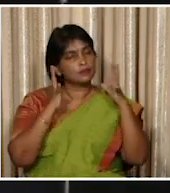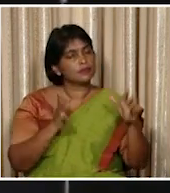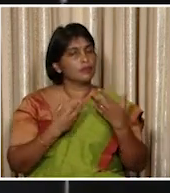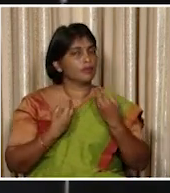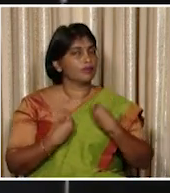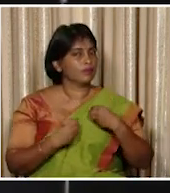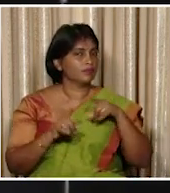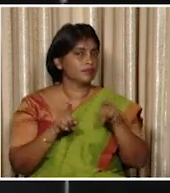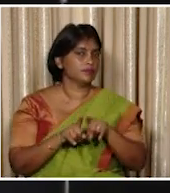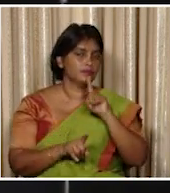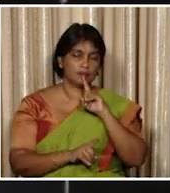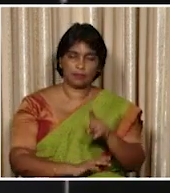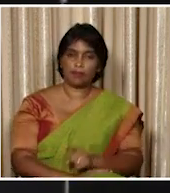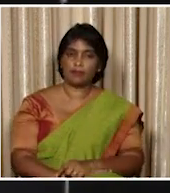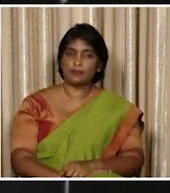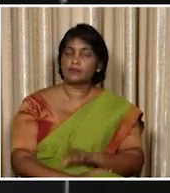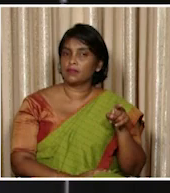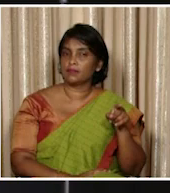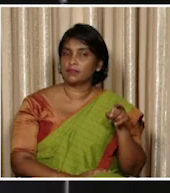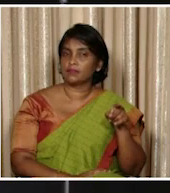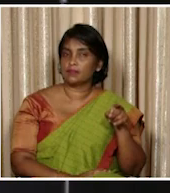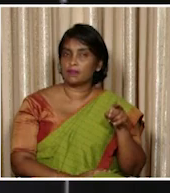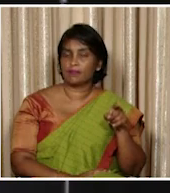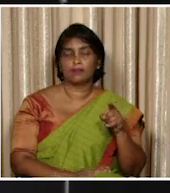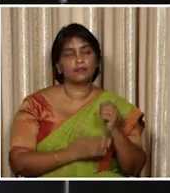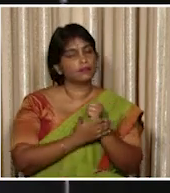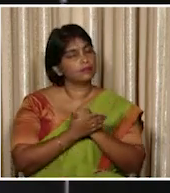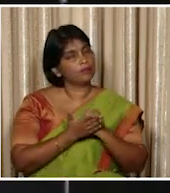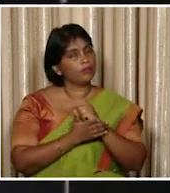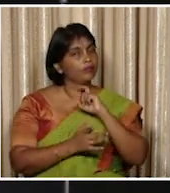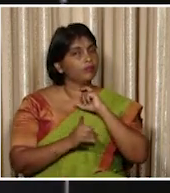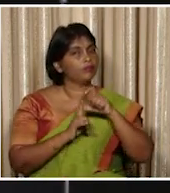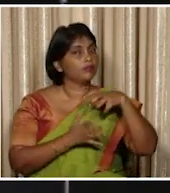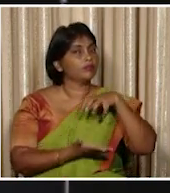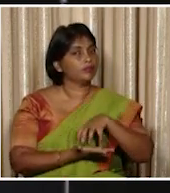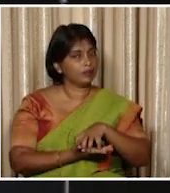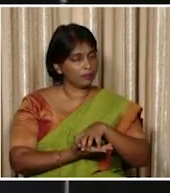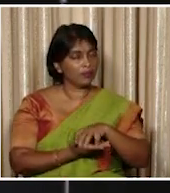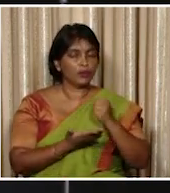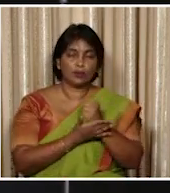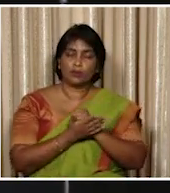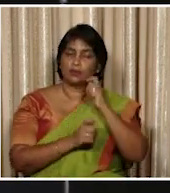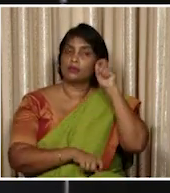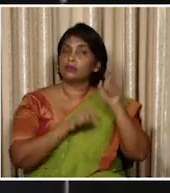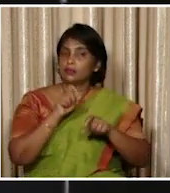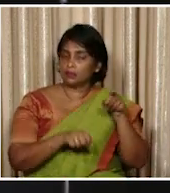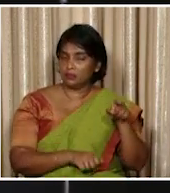පාඩුවක් හැටියට අපි දකින්නේ. නමුත් මුළු කෑගල්ල දිස්ත්‍රික්කයේ හැම ජන